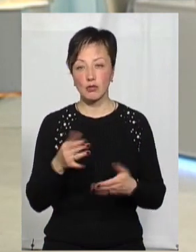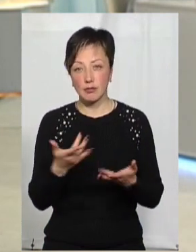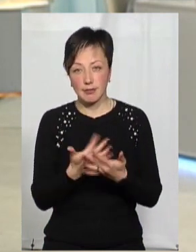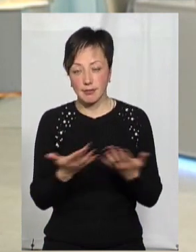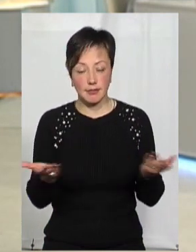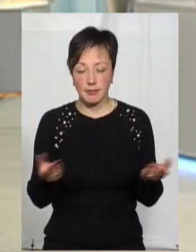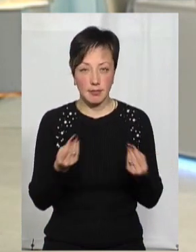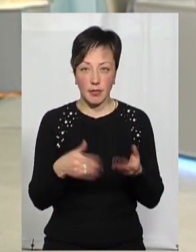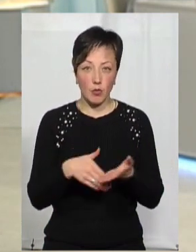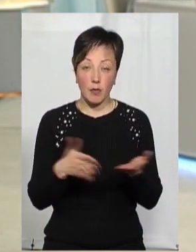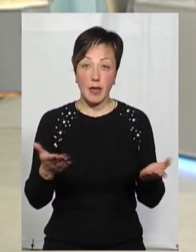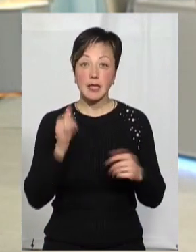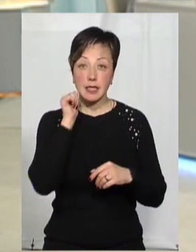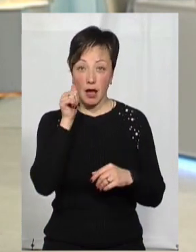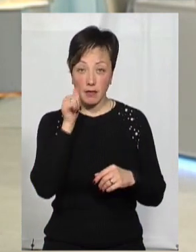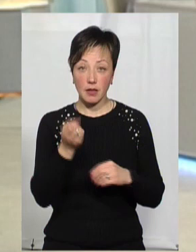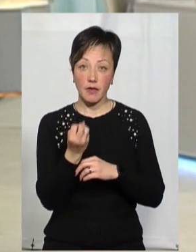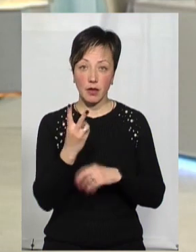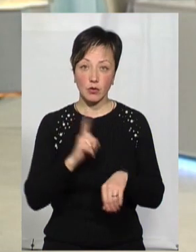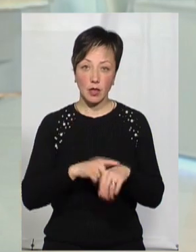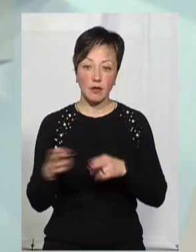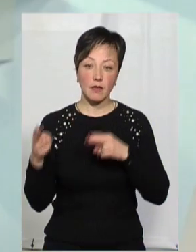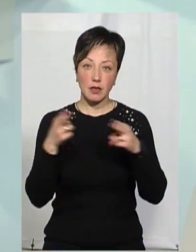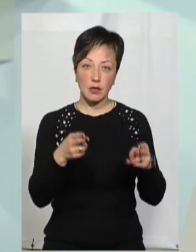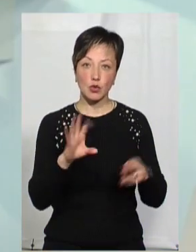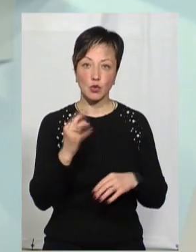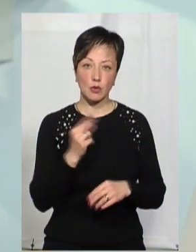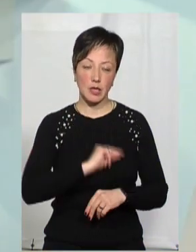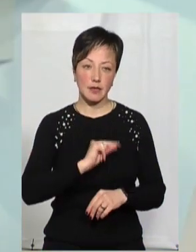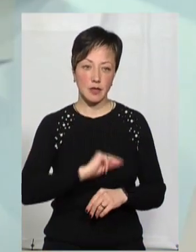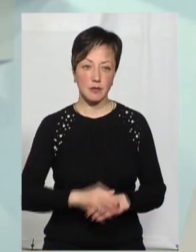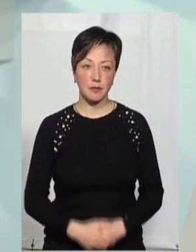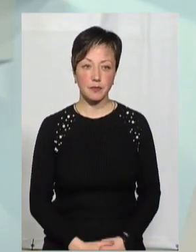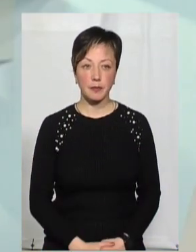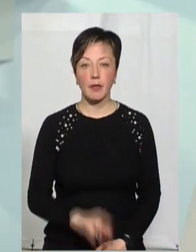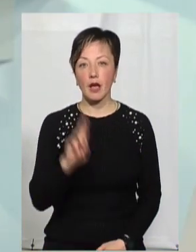допомоги. Тобто завтра о 12 годині туди буде візит соціальних працівників